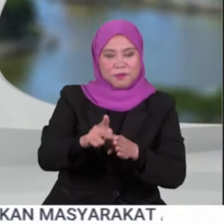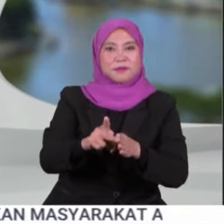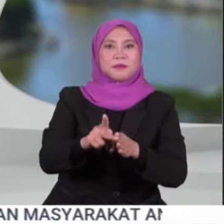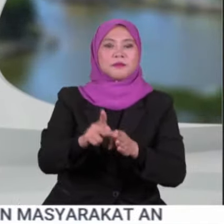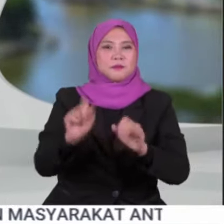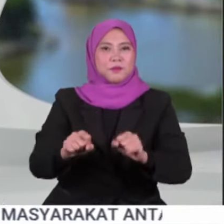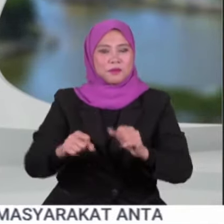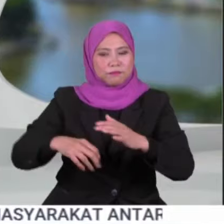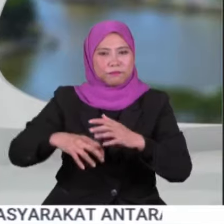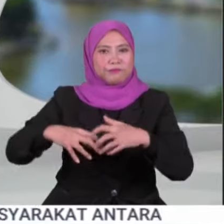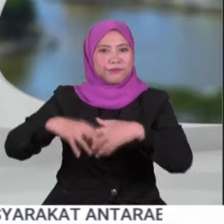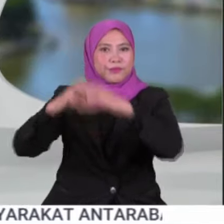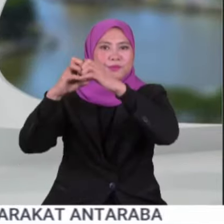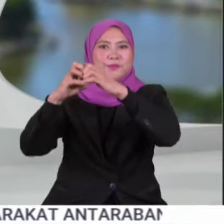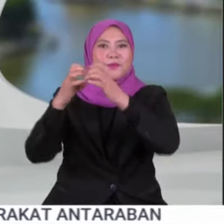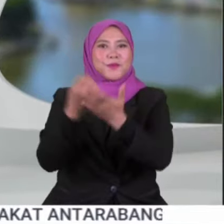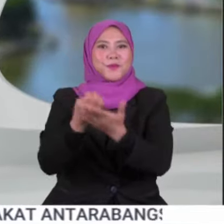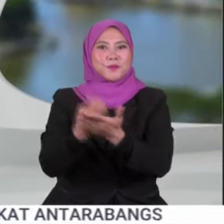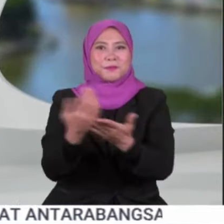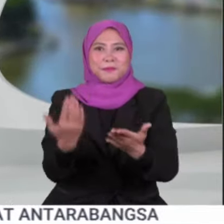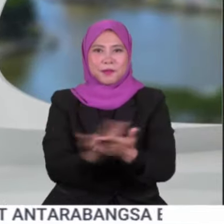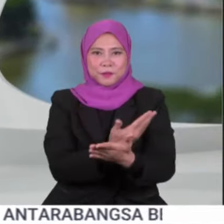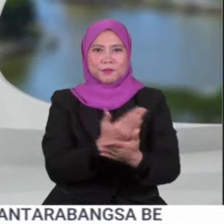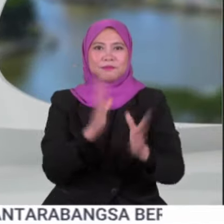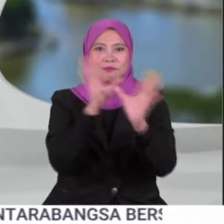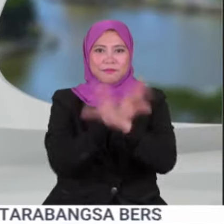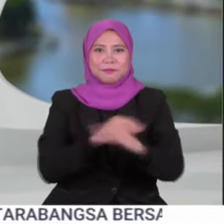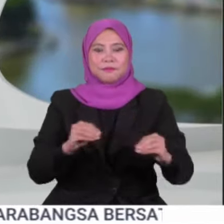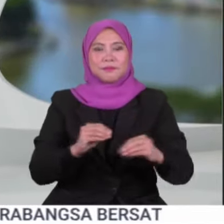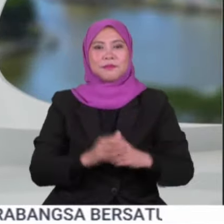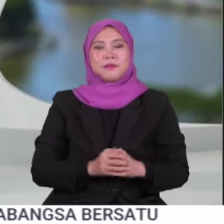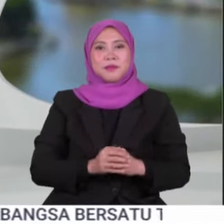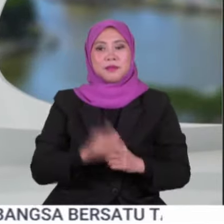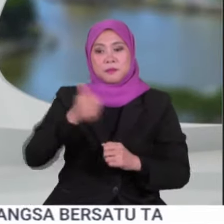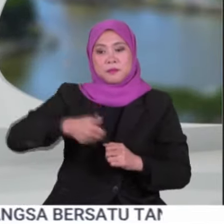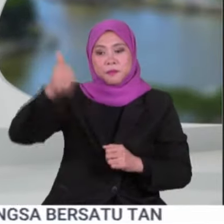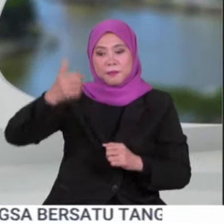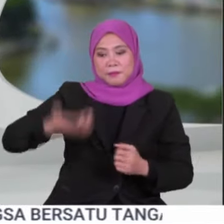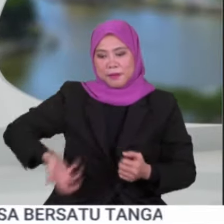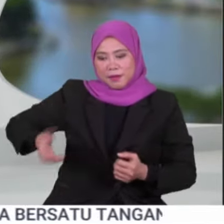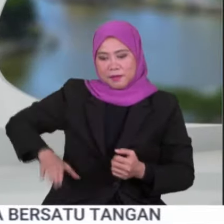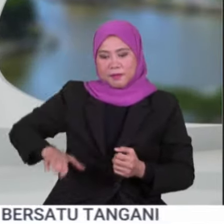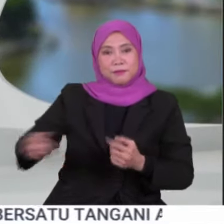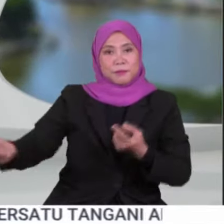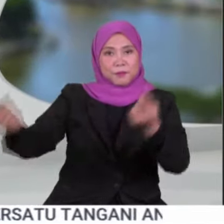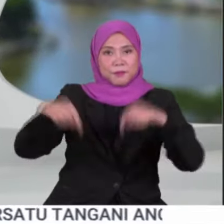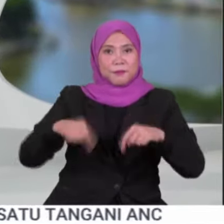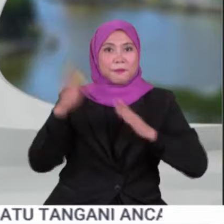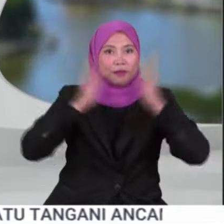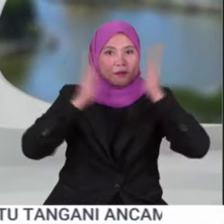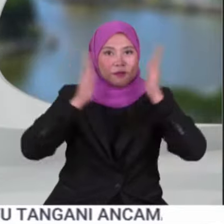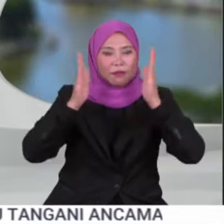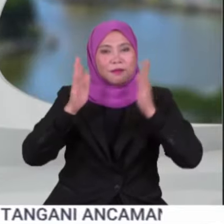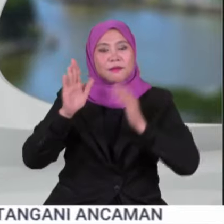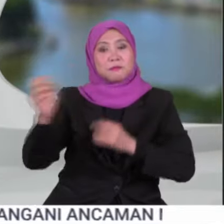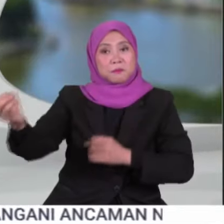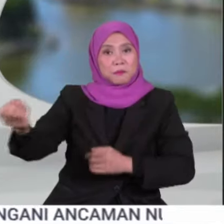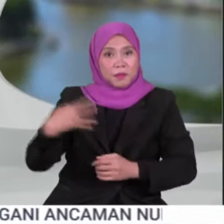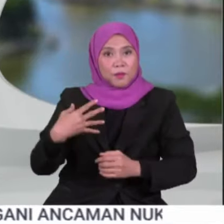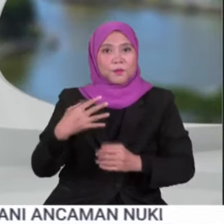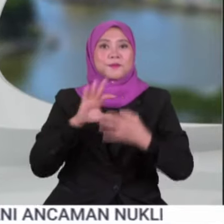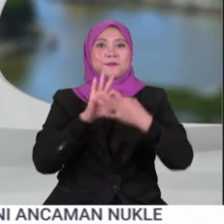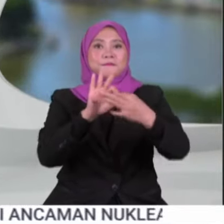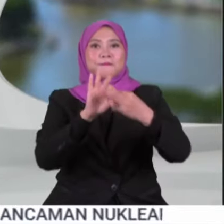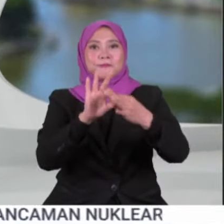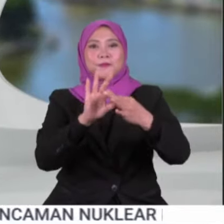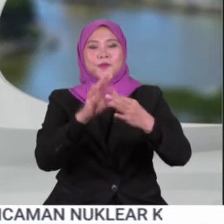untuk membangunkan sektor ekonomi baharu di negeri ini. Pesuruhjaya Tinggi Bangladesh ke Malaysia, Mat Golam Sarwar memaklumkan